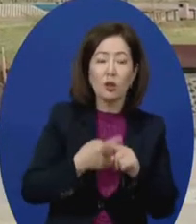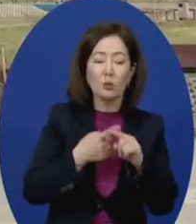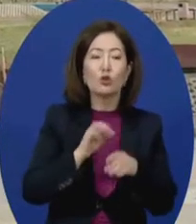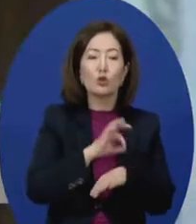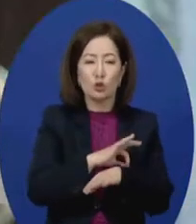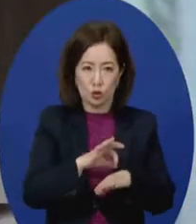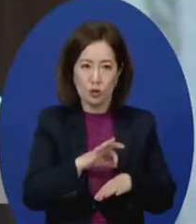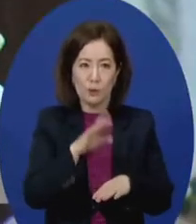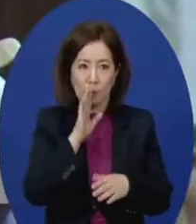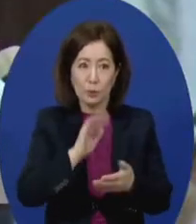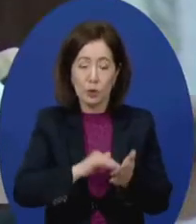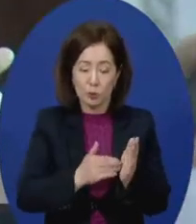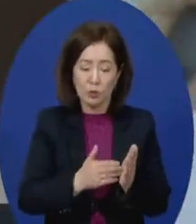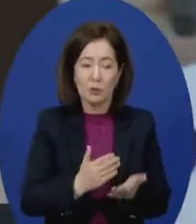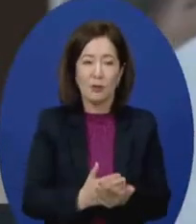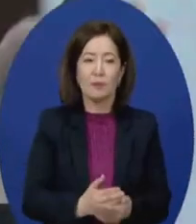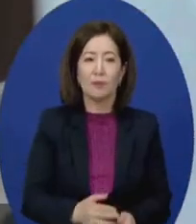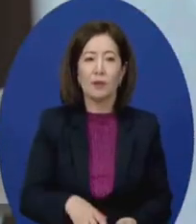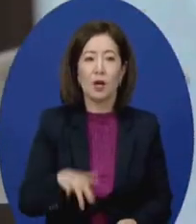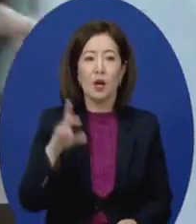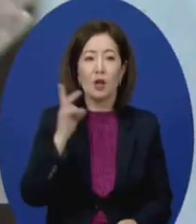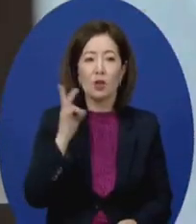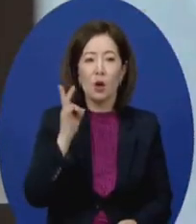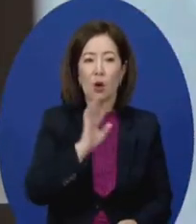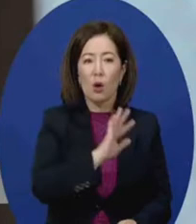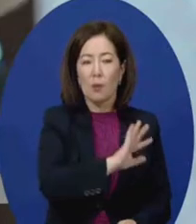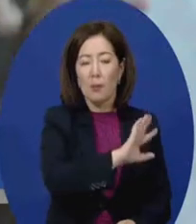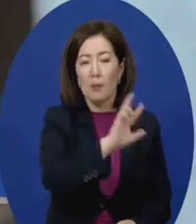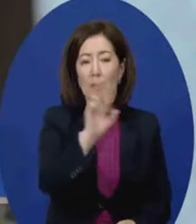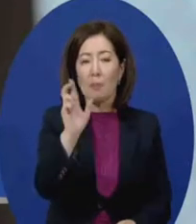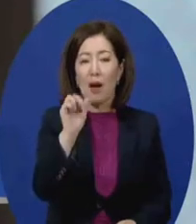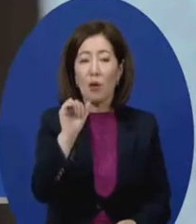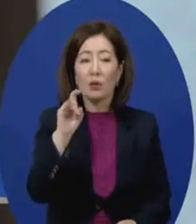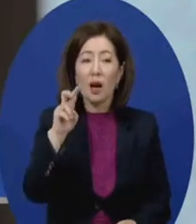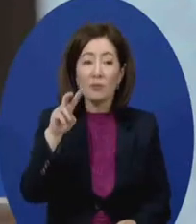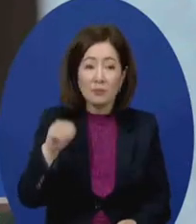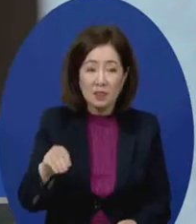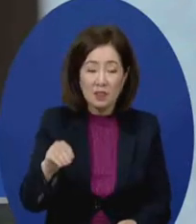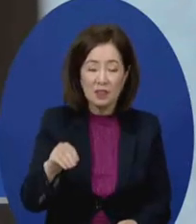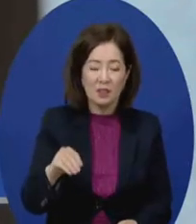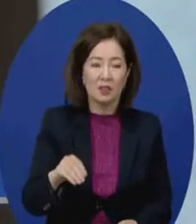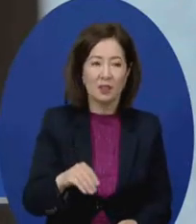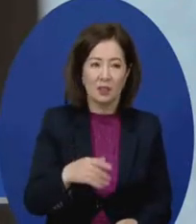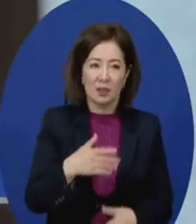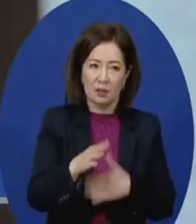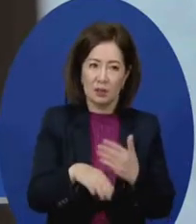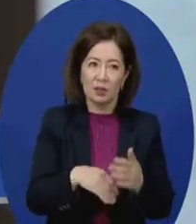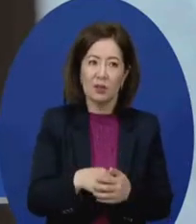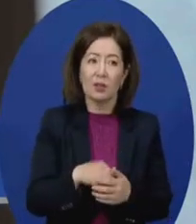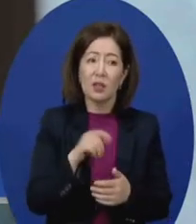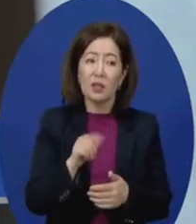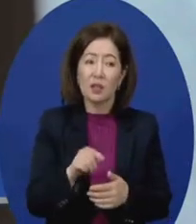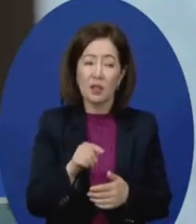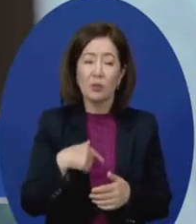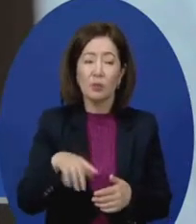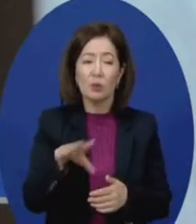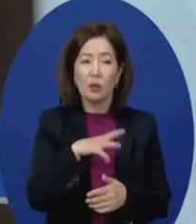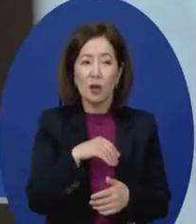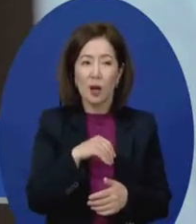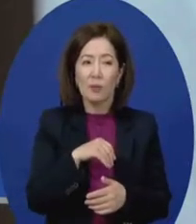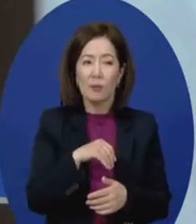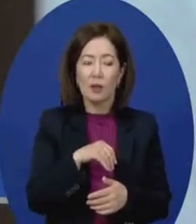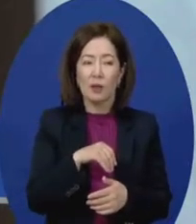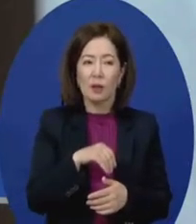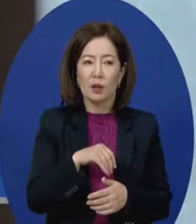хэрэгжүүлэхээр төлөвлөжээ. За тэгээд ногоон байгууламж бол одоо маш их ногоон байгууламжууд юм. Тэгэхээр ингээд ямарч байсан хэдүүлээ